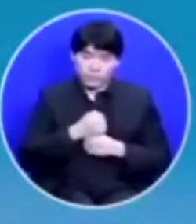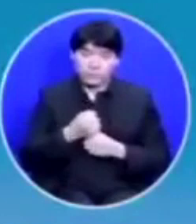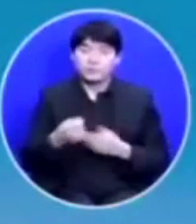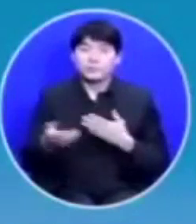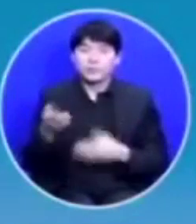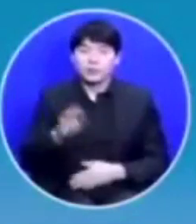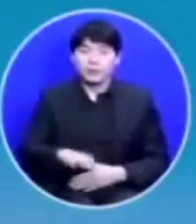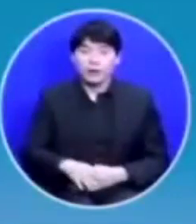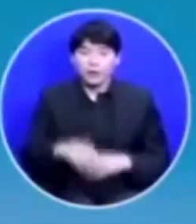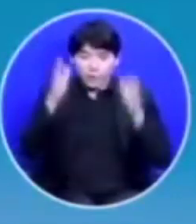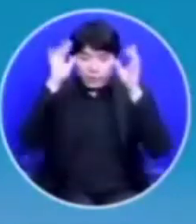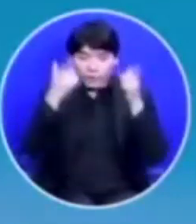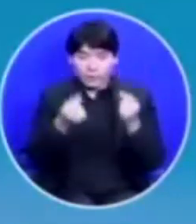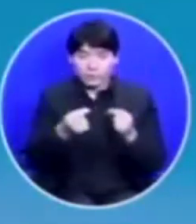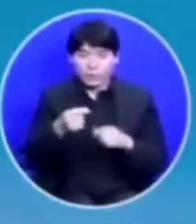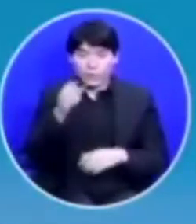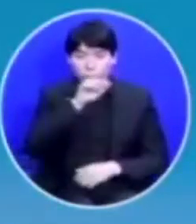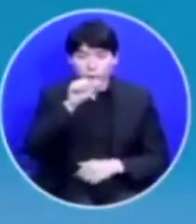고양이 같아요